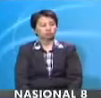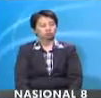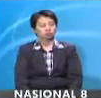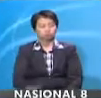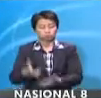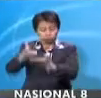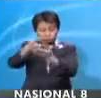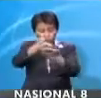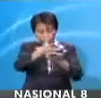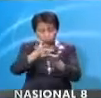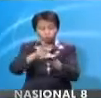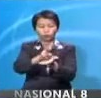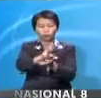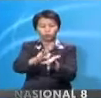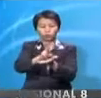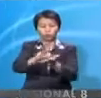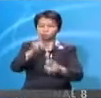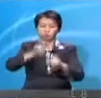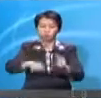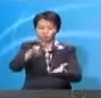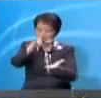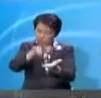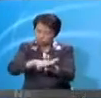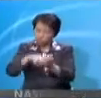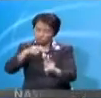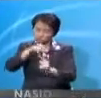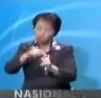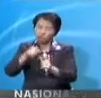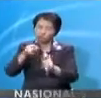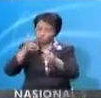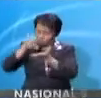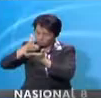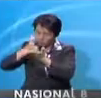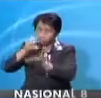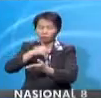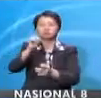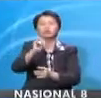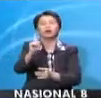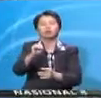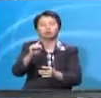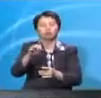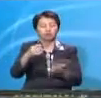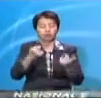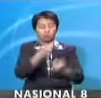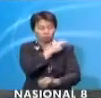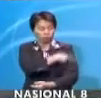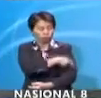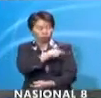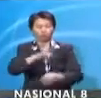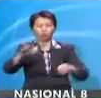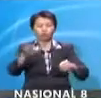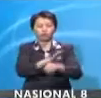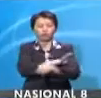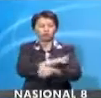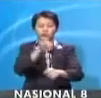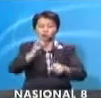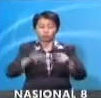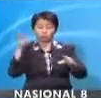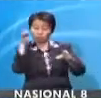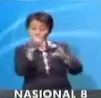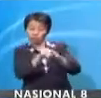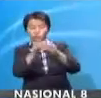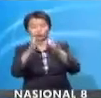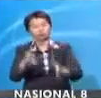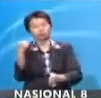Rakaman video ini bagaimanapun tidak dapat disahkan bila ianya diambil dan di mana. Hospital pula penuh dan tidak dapat menampung